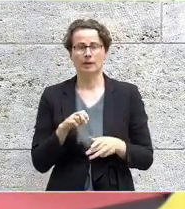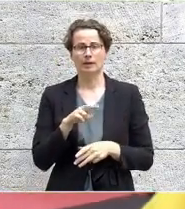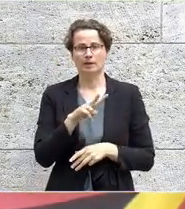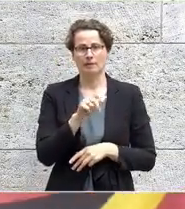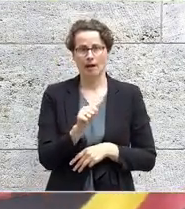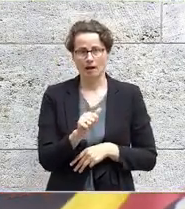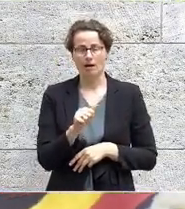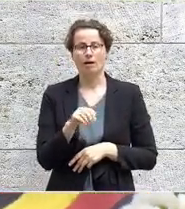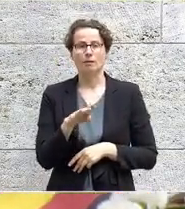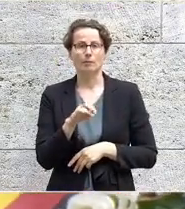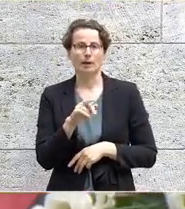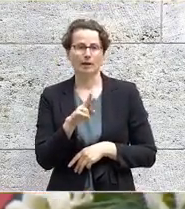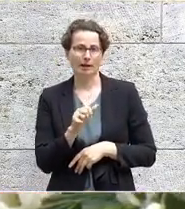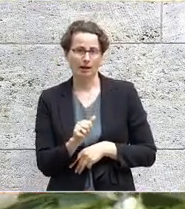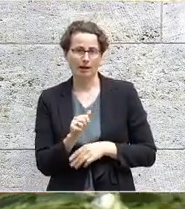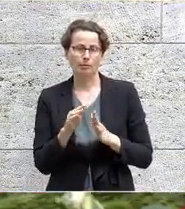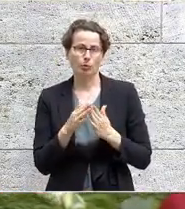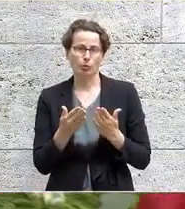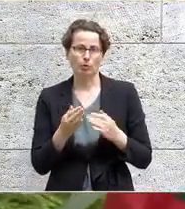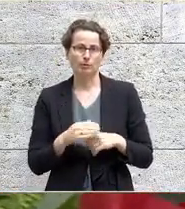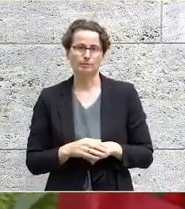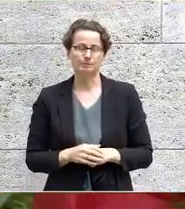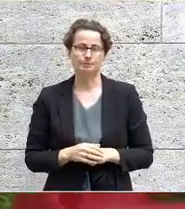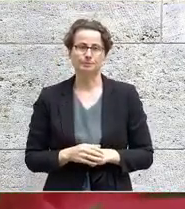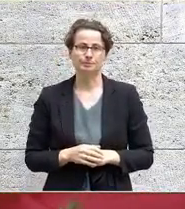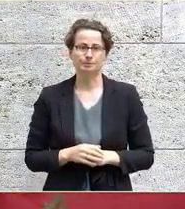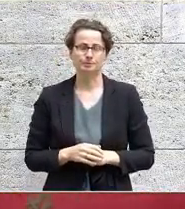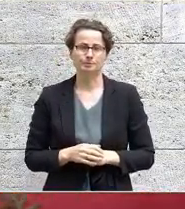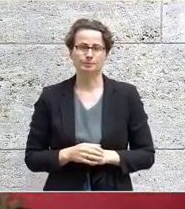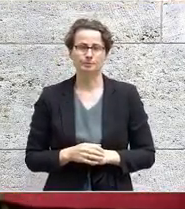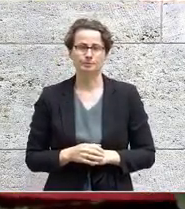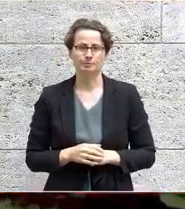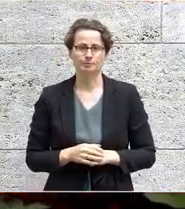Eva Maria Buch,